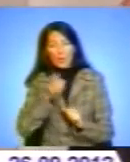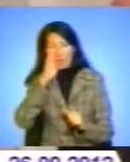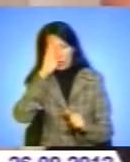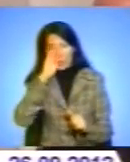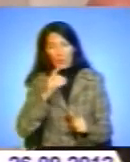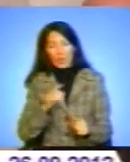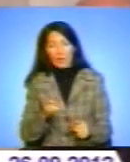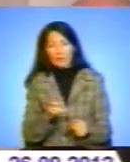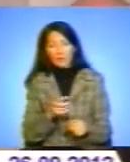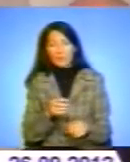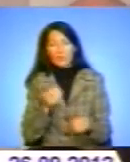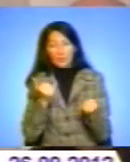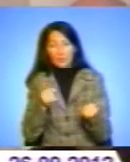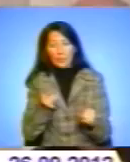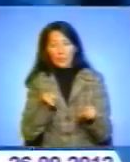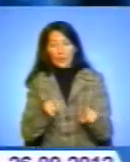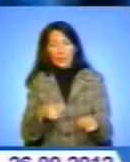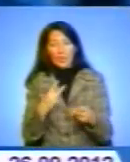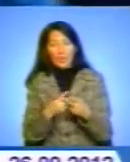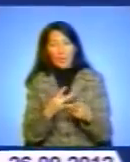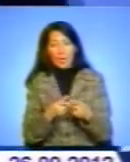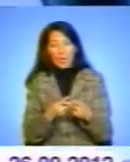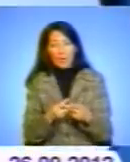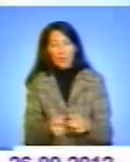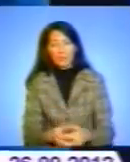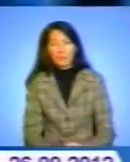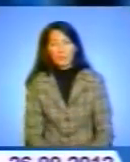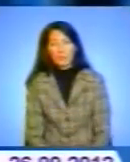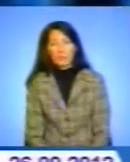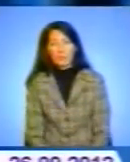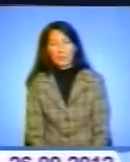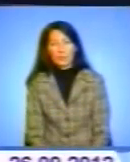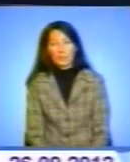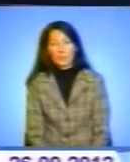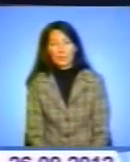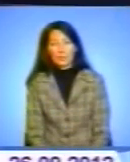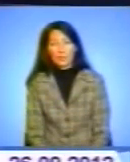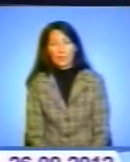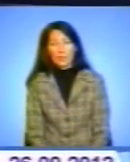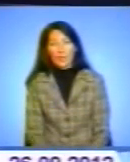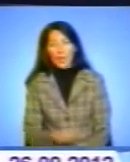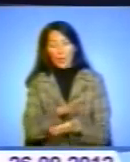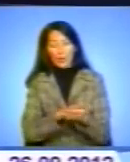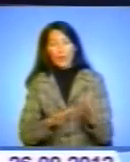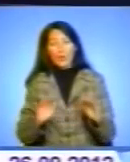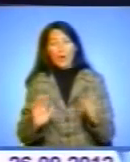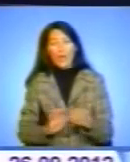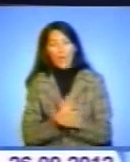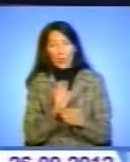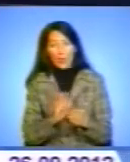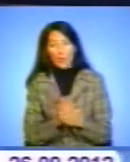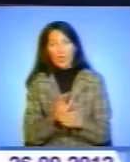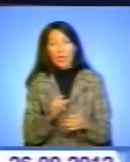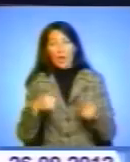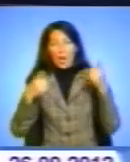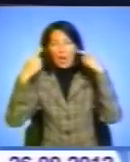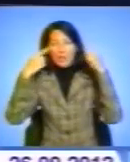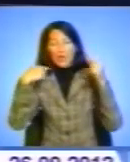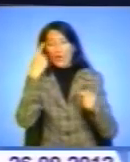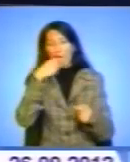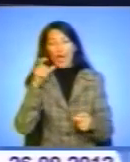повинен бути – за ґратами. Продовжуємо випуск. Казкові герої